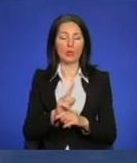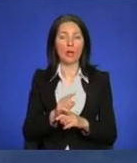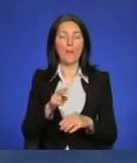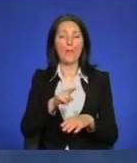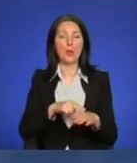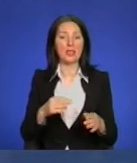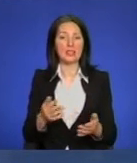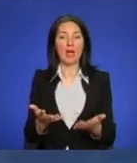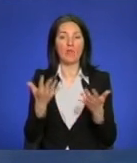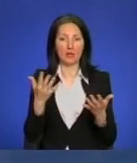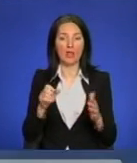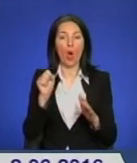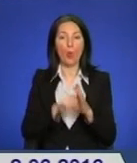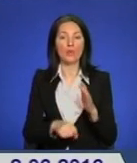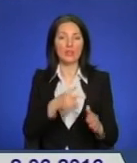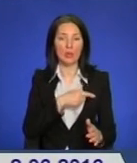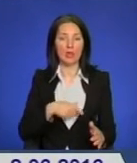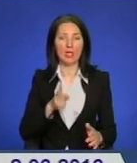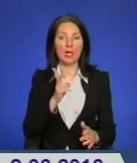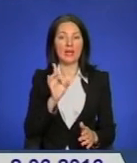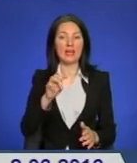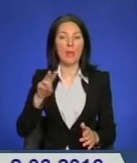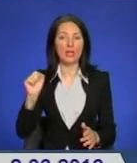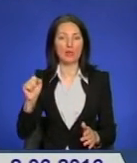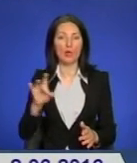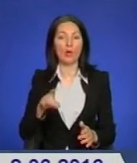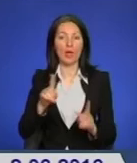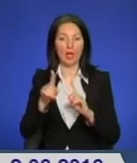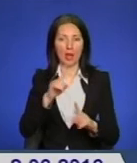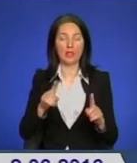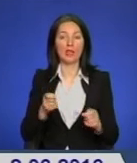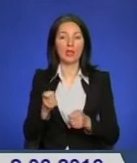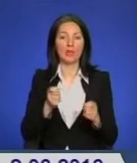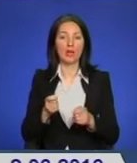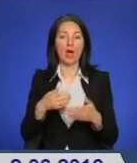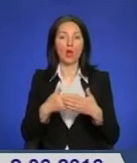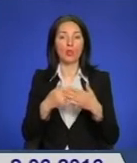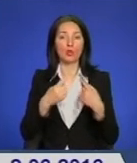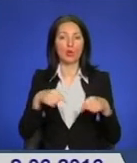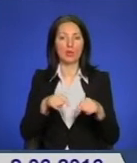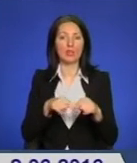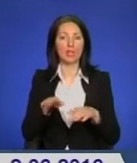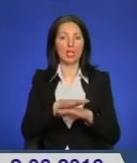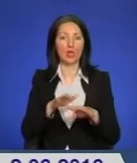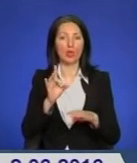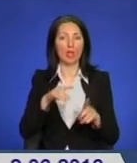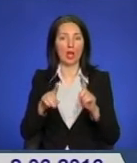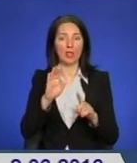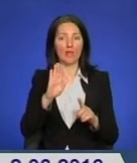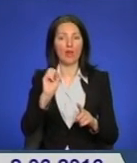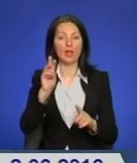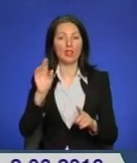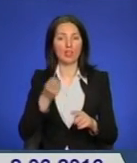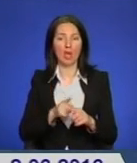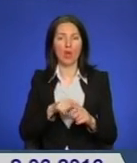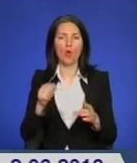Поліція викрила убивць депутата Кременецької райради, керівника громадської організації «Народна рада» Віталія Ващенка, якого до смерті побили